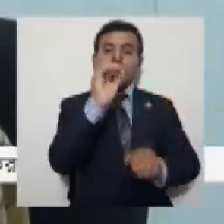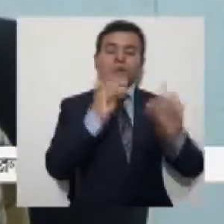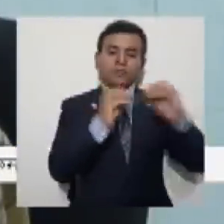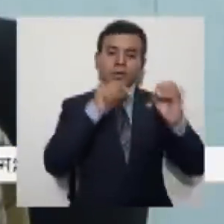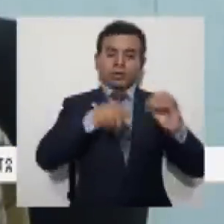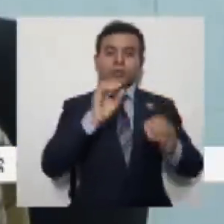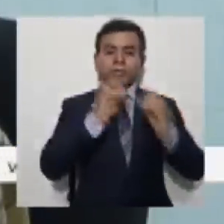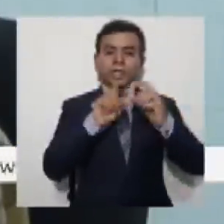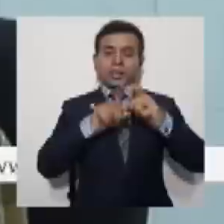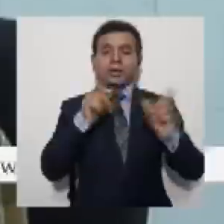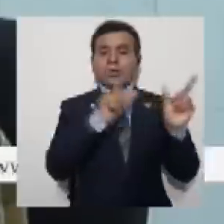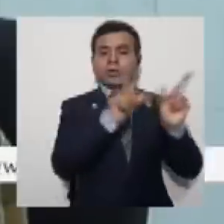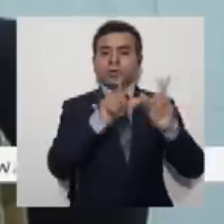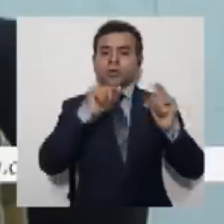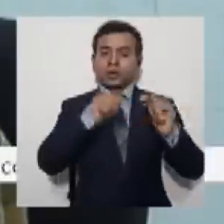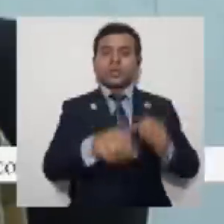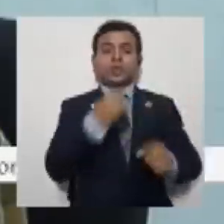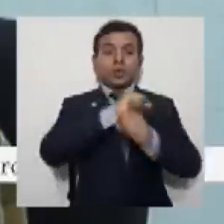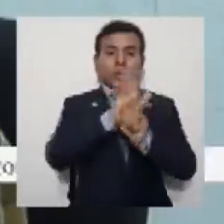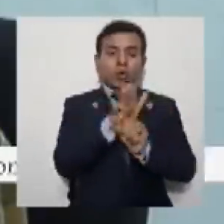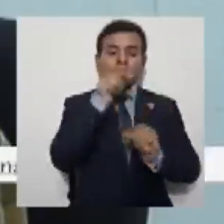www.corona.gov.bg এই ওয়েবসাইট গুলিতে।